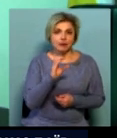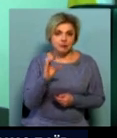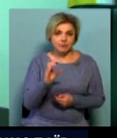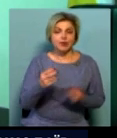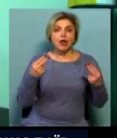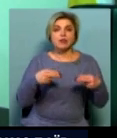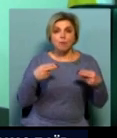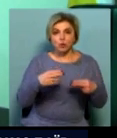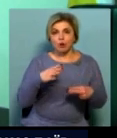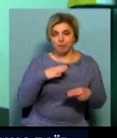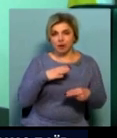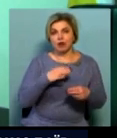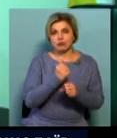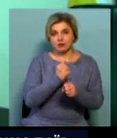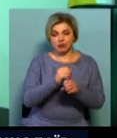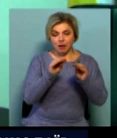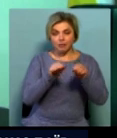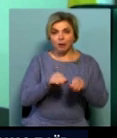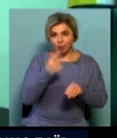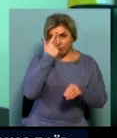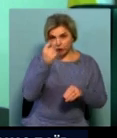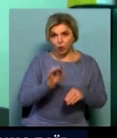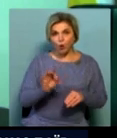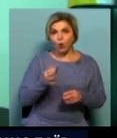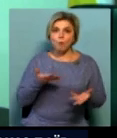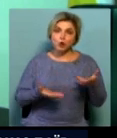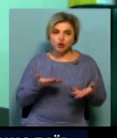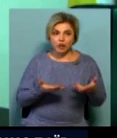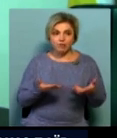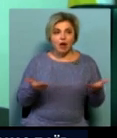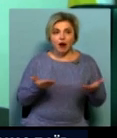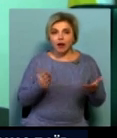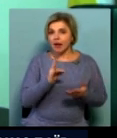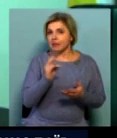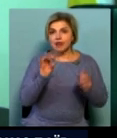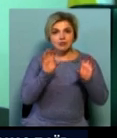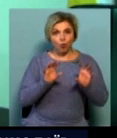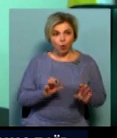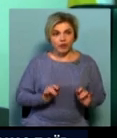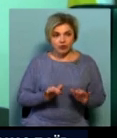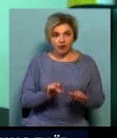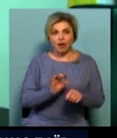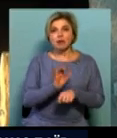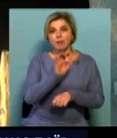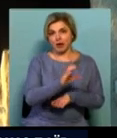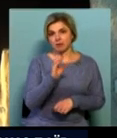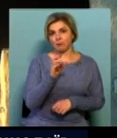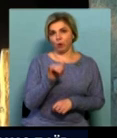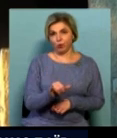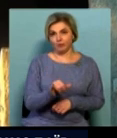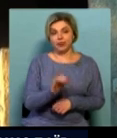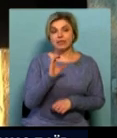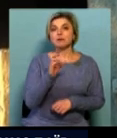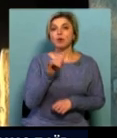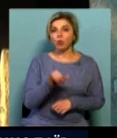митницею було складено повідомлення про можливі якісь незаконні дії і направлено в СБУ. В СБУ